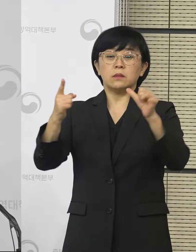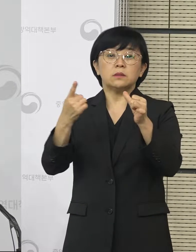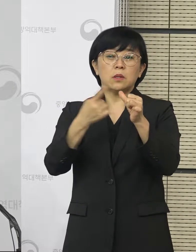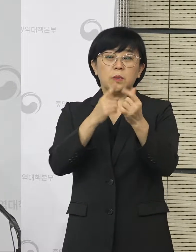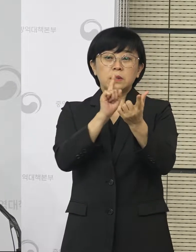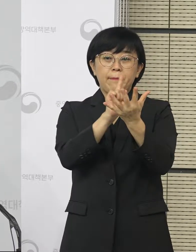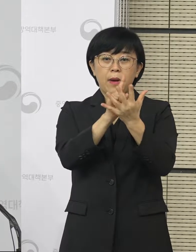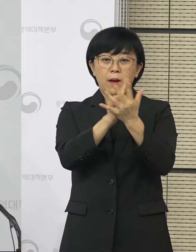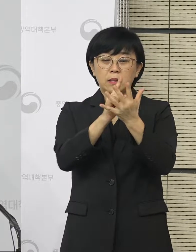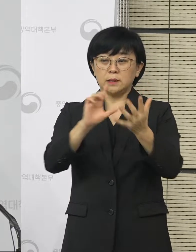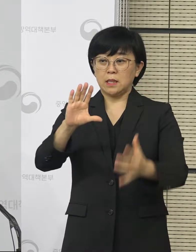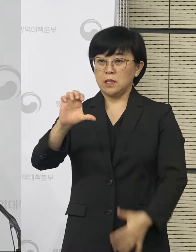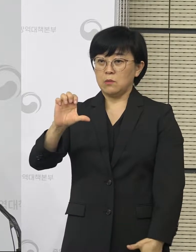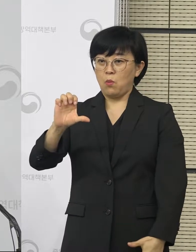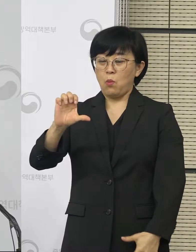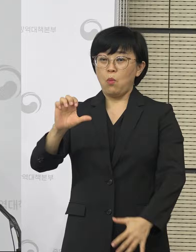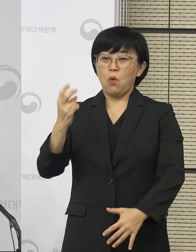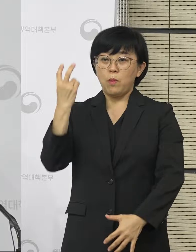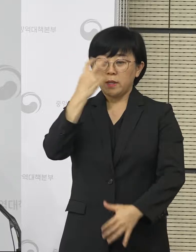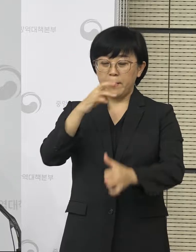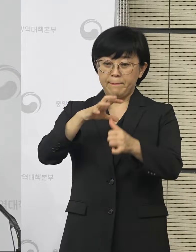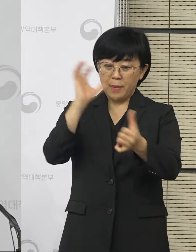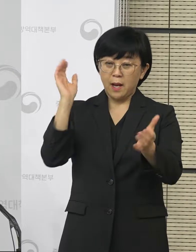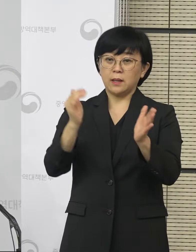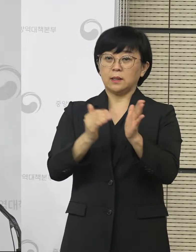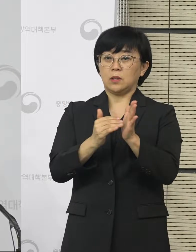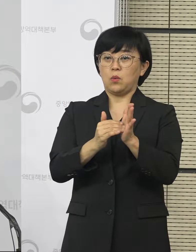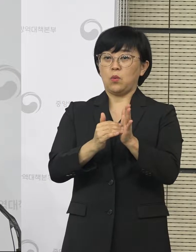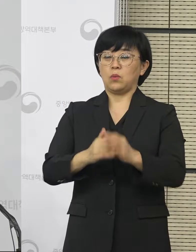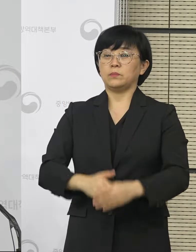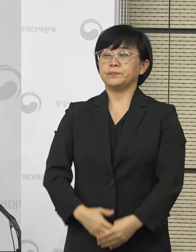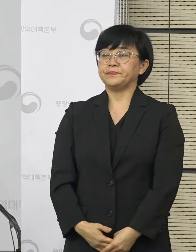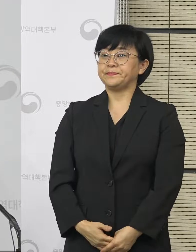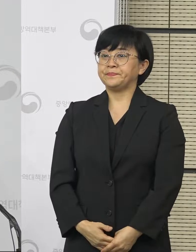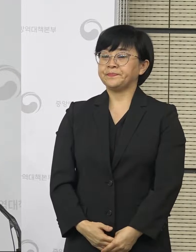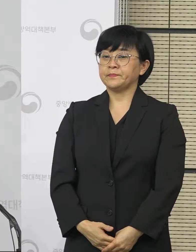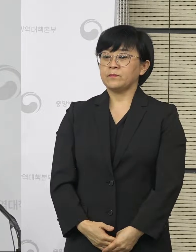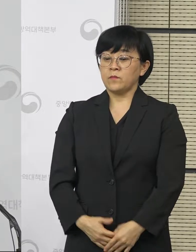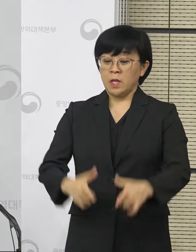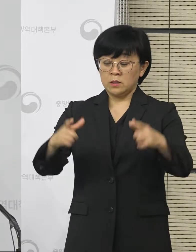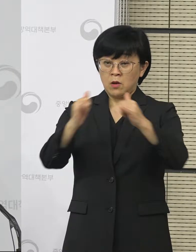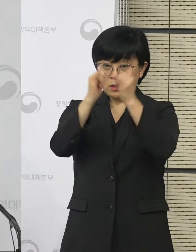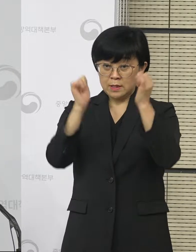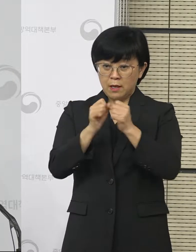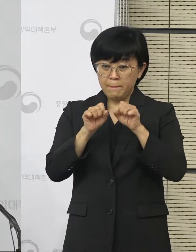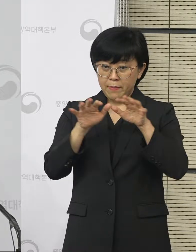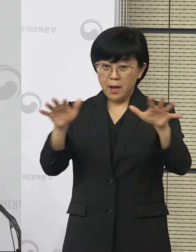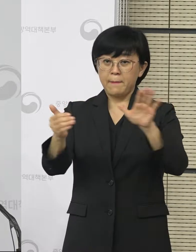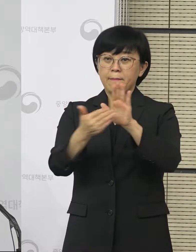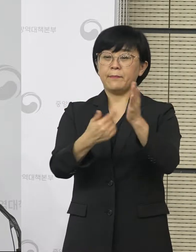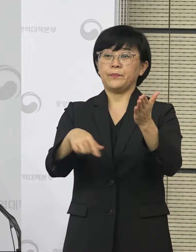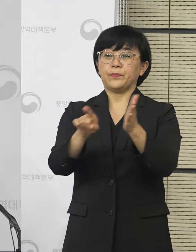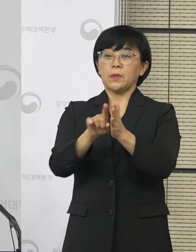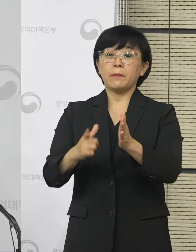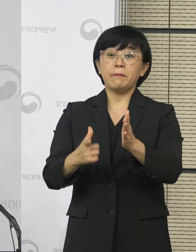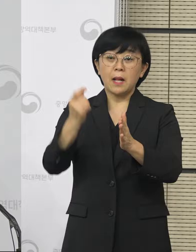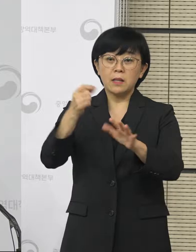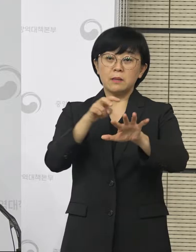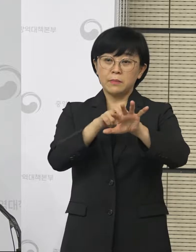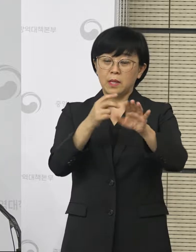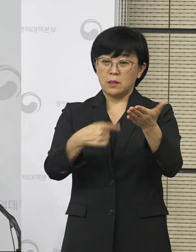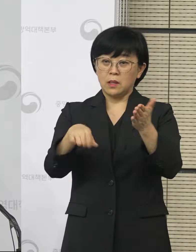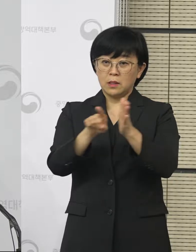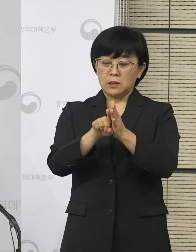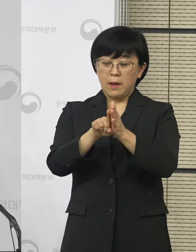첫 번째 환자의 접촉자 45명이 감시 해제가 되었습니다. 지역사회 확산 방지와